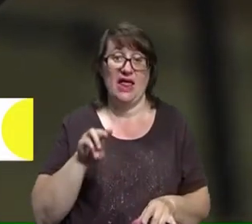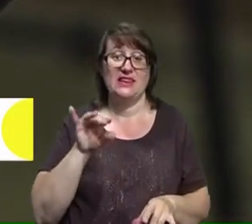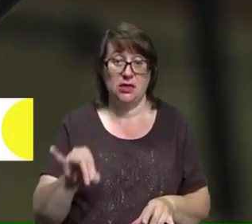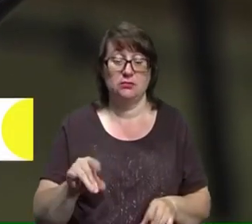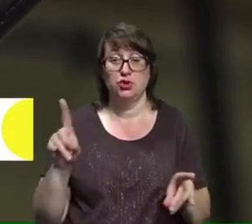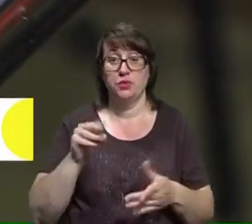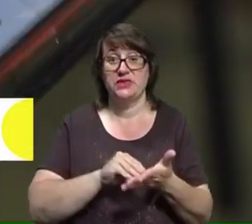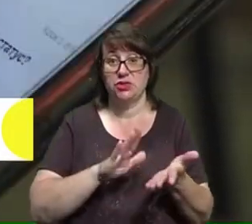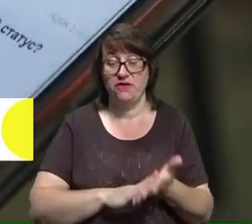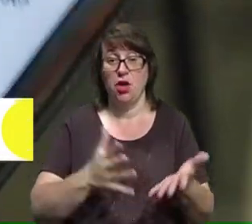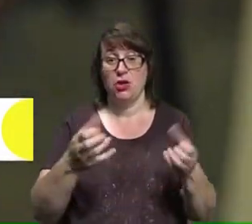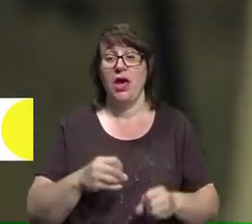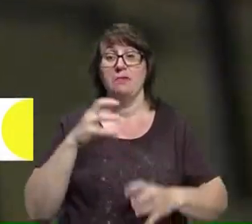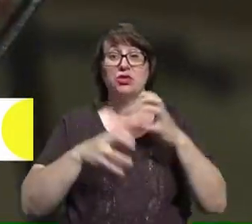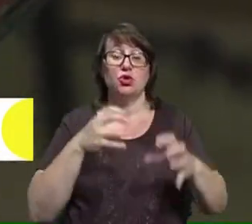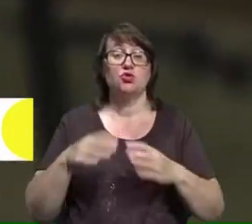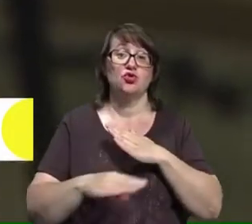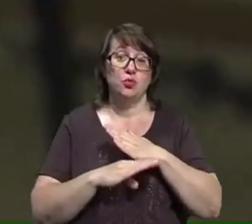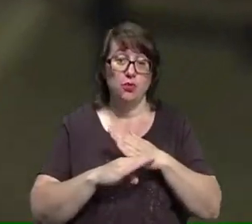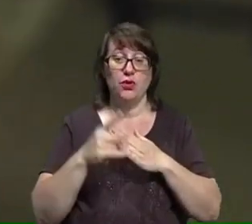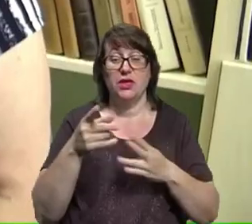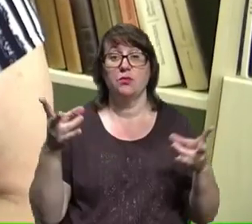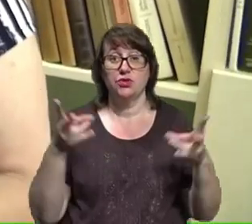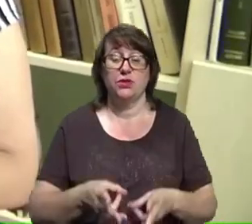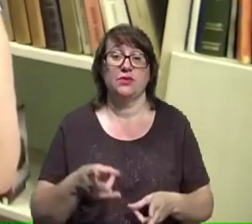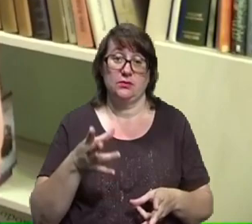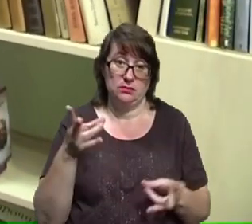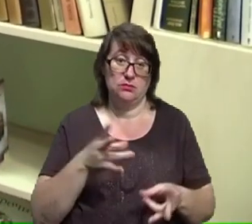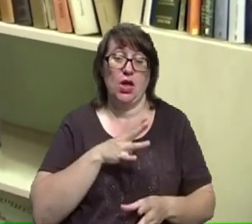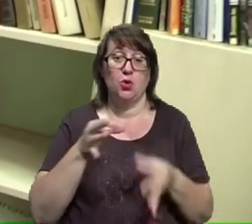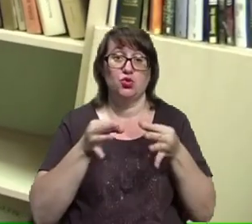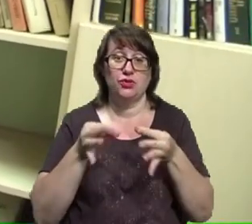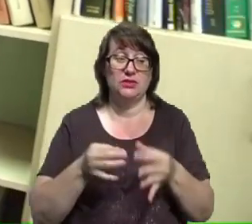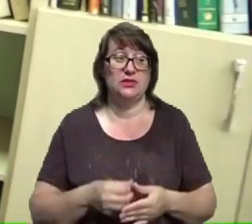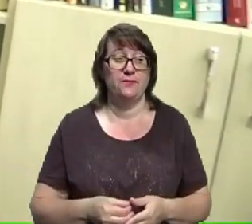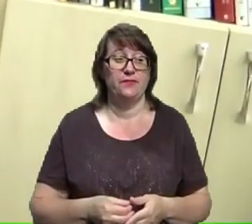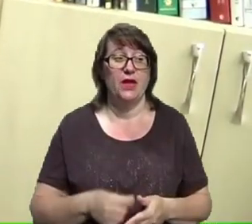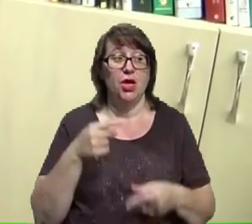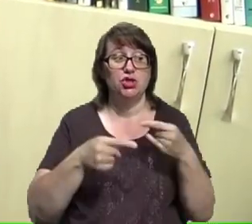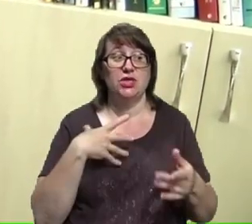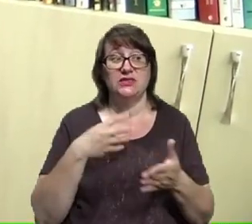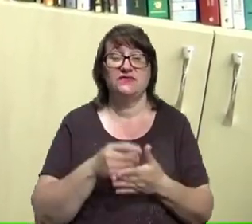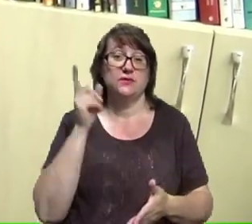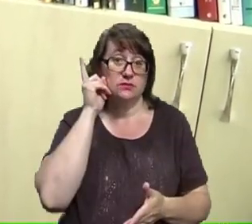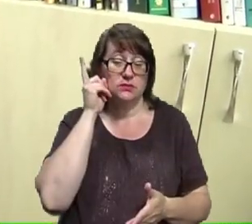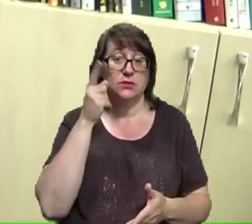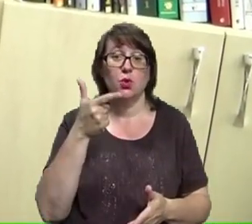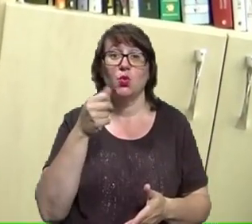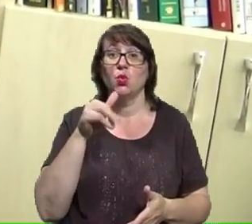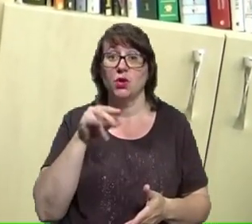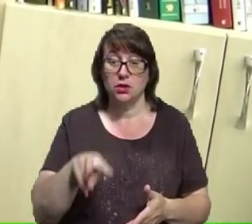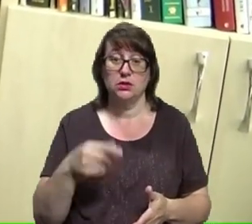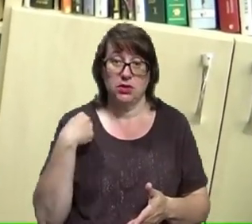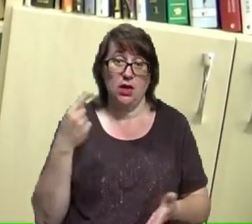отримати міжнародну допомогу, їй потрібна була консультація. Через свій смартфон, через Google я зайшла на цю платформу